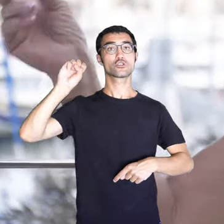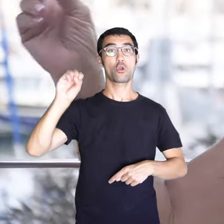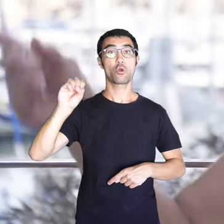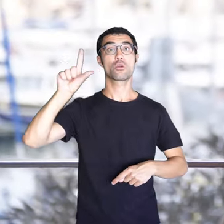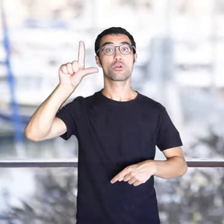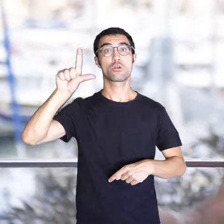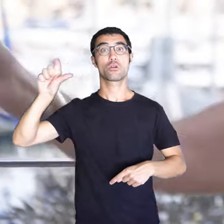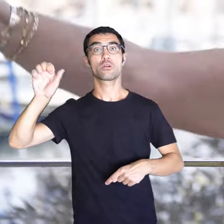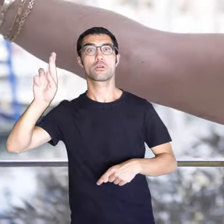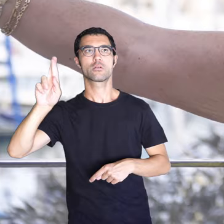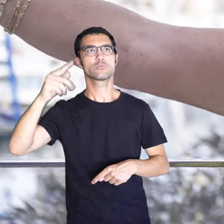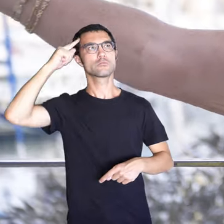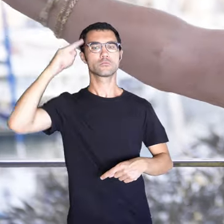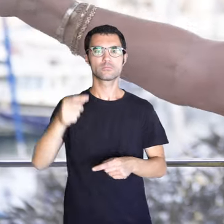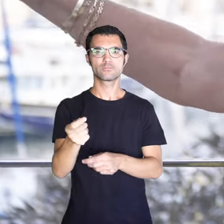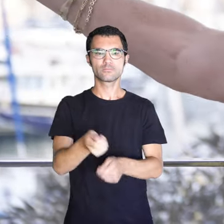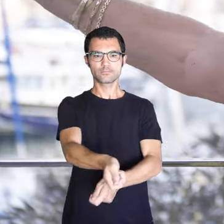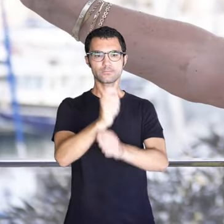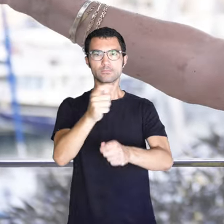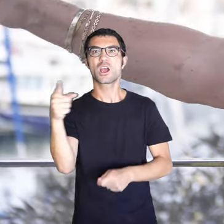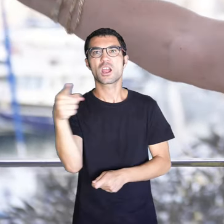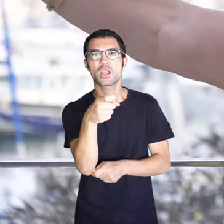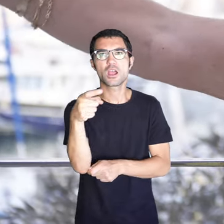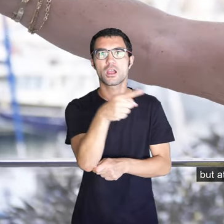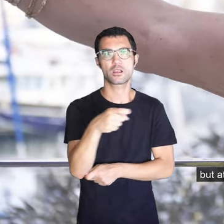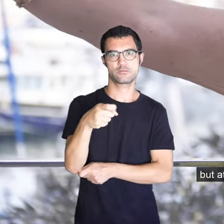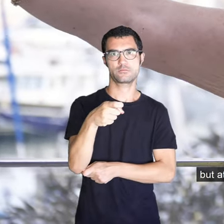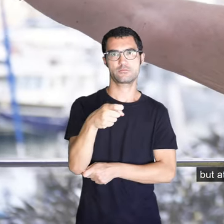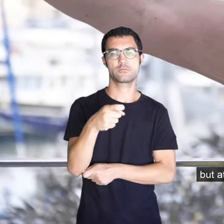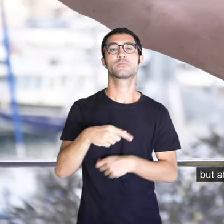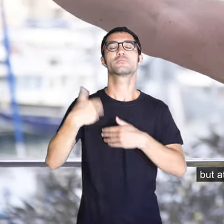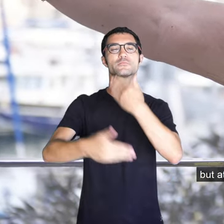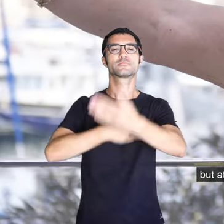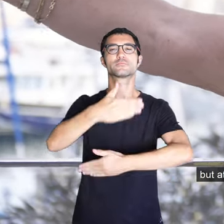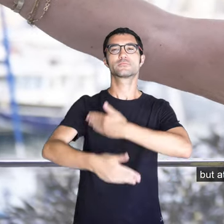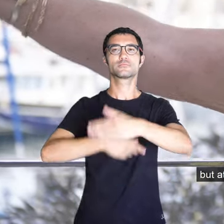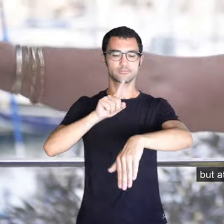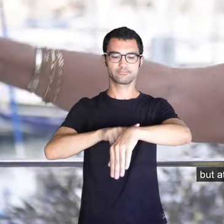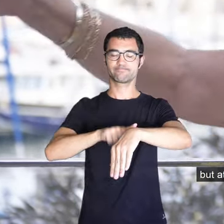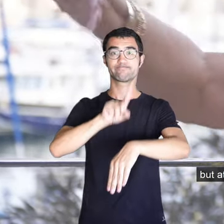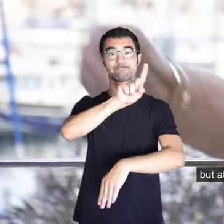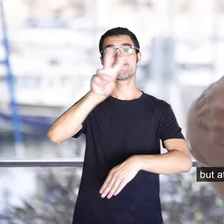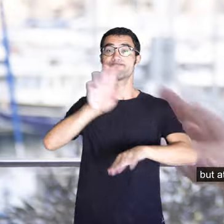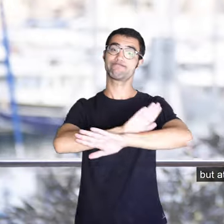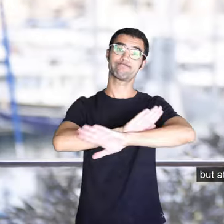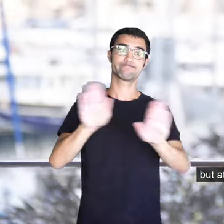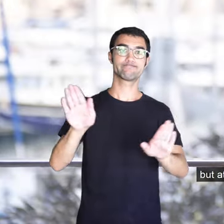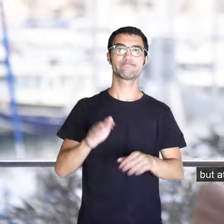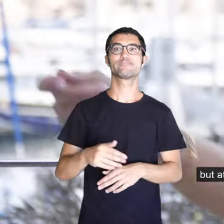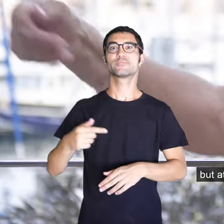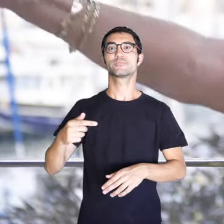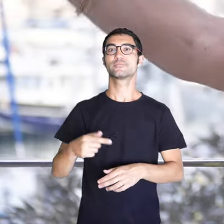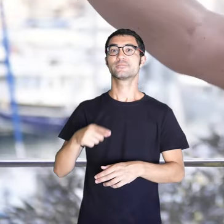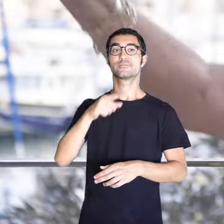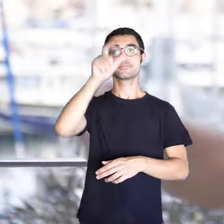diumenges anàvem a vendre i a les 12 ells no anaven a pescar i a les 12 ja estava allà esperant el tramvia que jo vengués de sol ja de